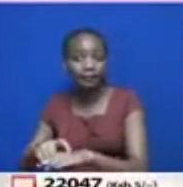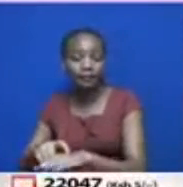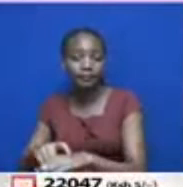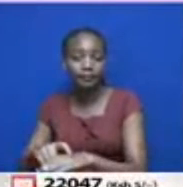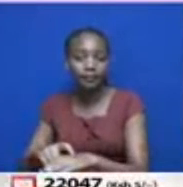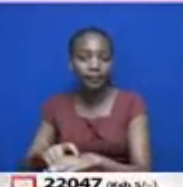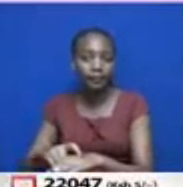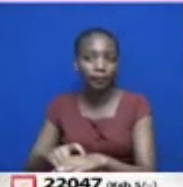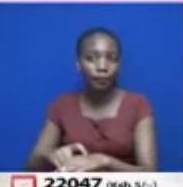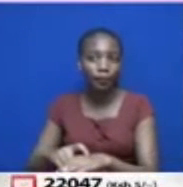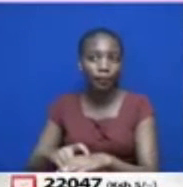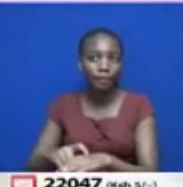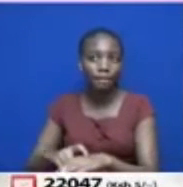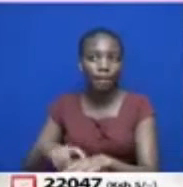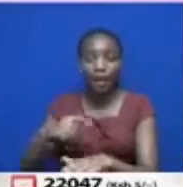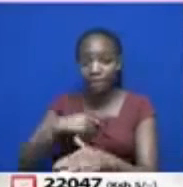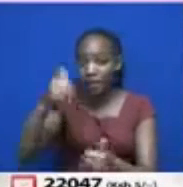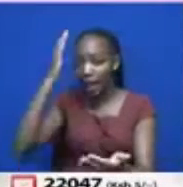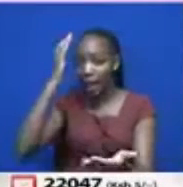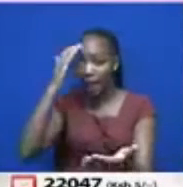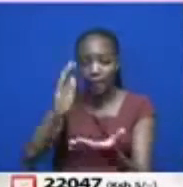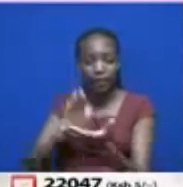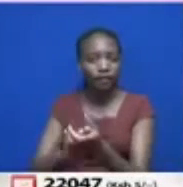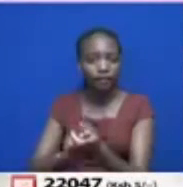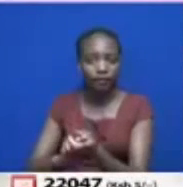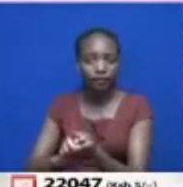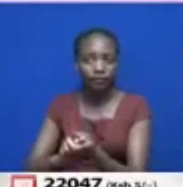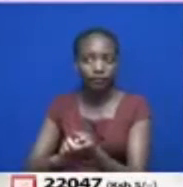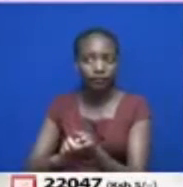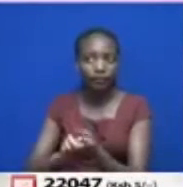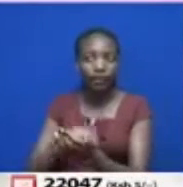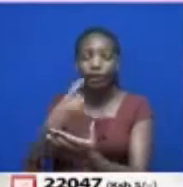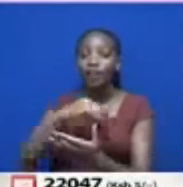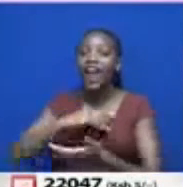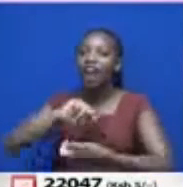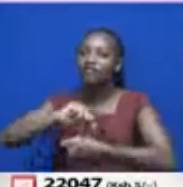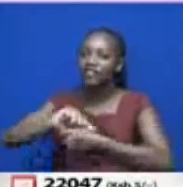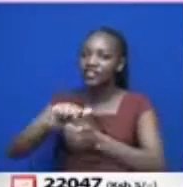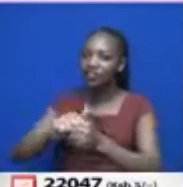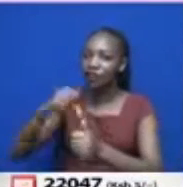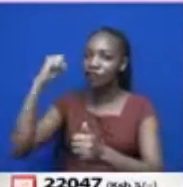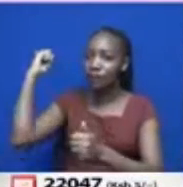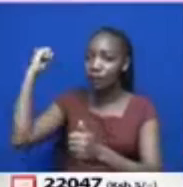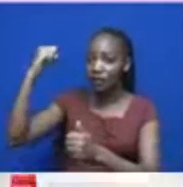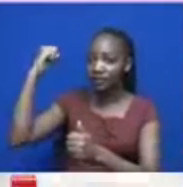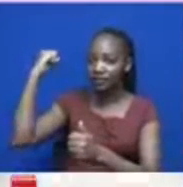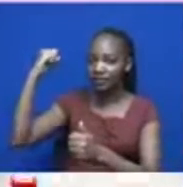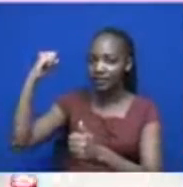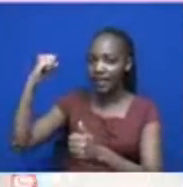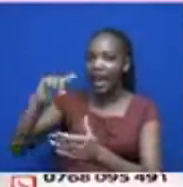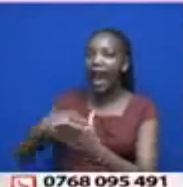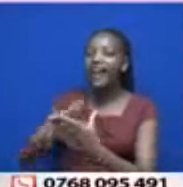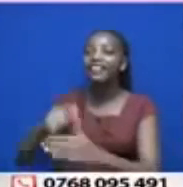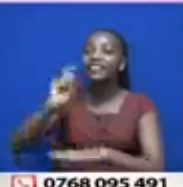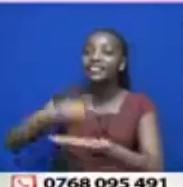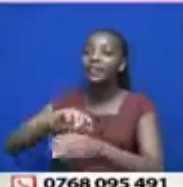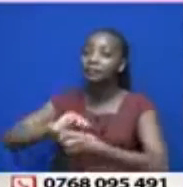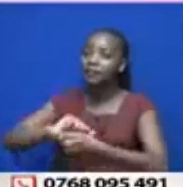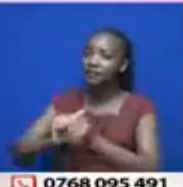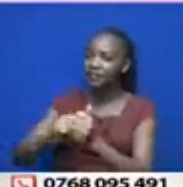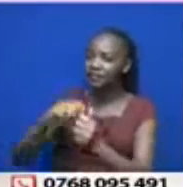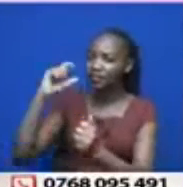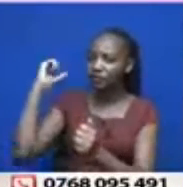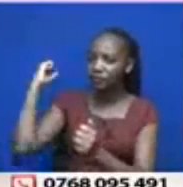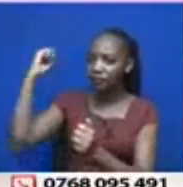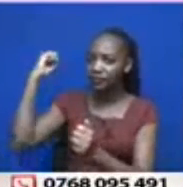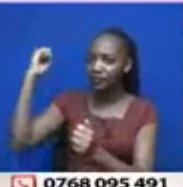kwanza itafanya ile kitu tunaita kwa Kiingereza altering the political landscape. Mm-hmm. Na wakati ita alter the political landscape, mm-hmm,